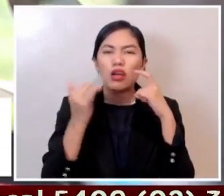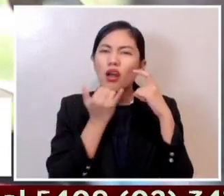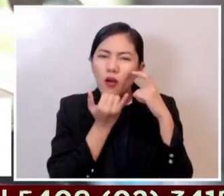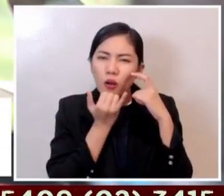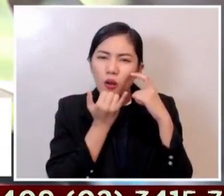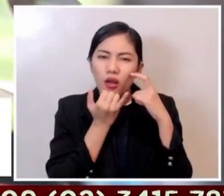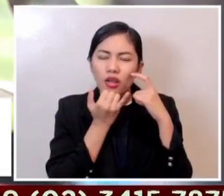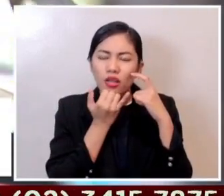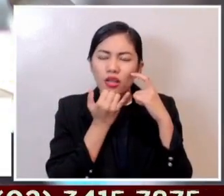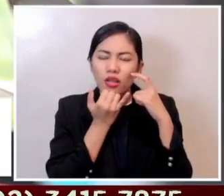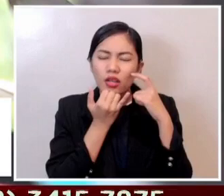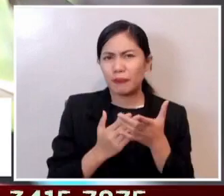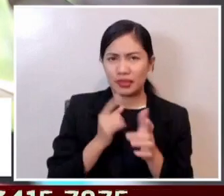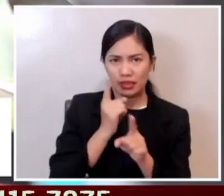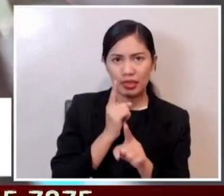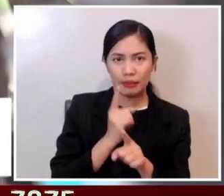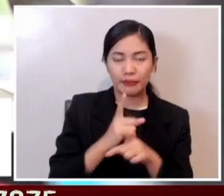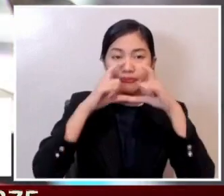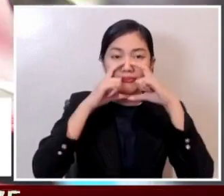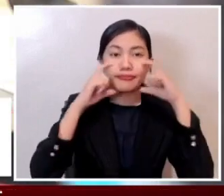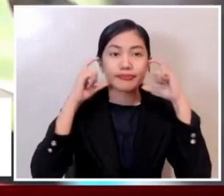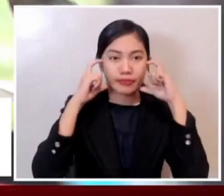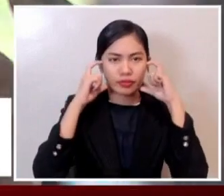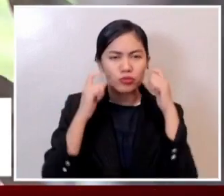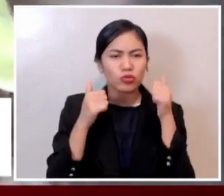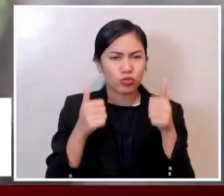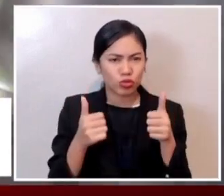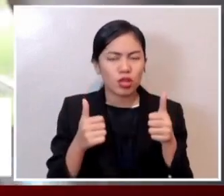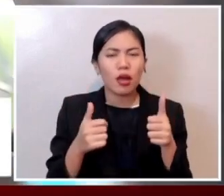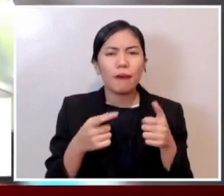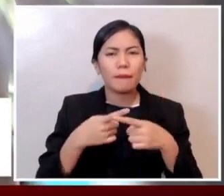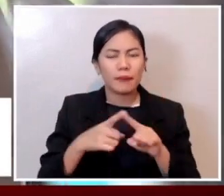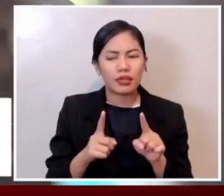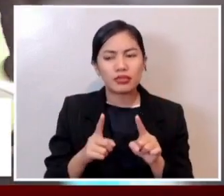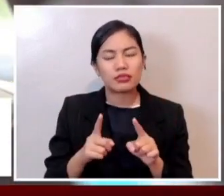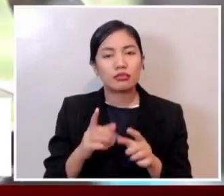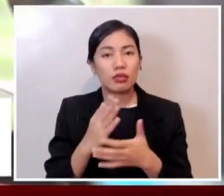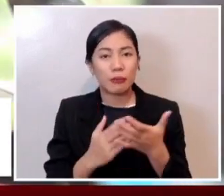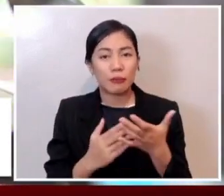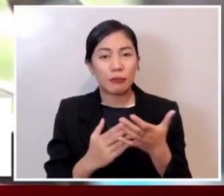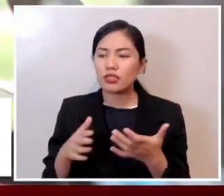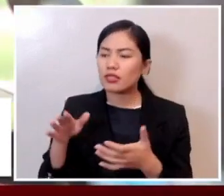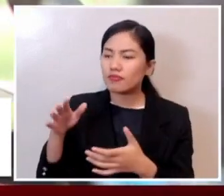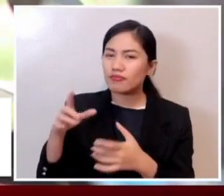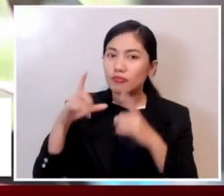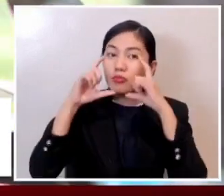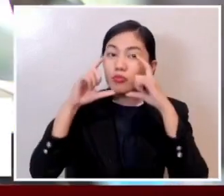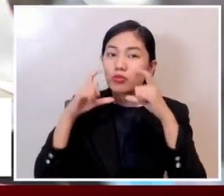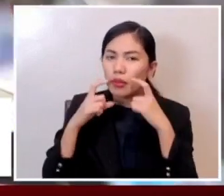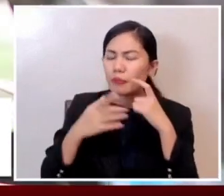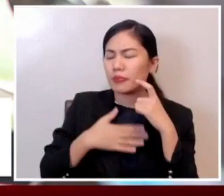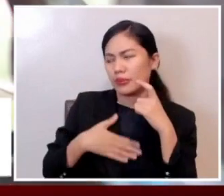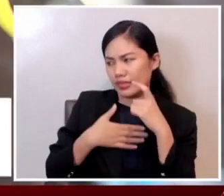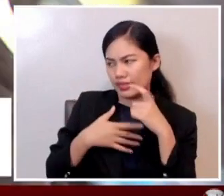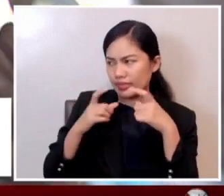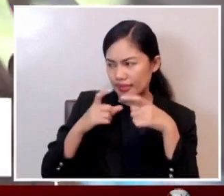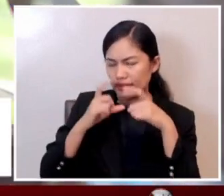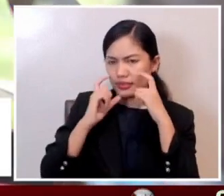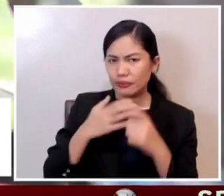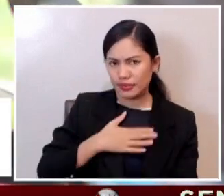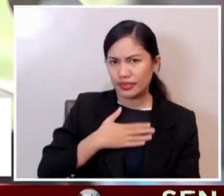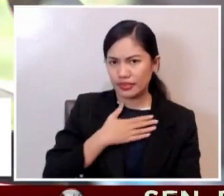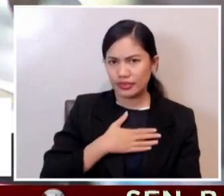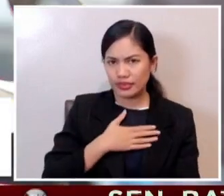naman. Tapos pag mayroon nakababa na mask, sinasaway ko, sabi ko, itaas nyo na lang yung mask nyo. Tsaka magsuot din kayong face